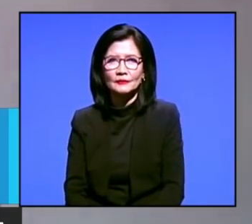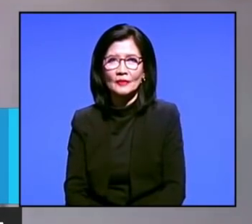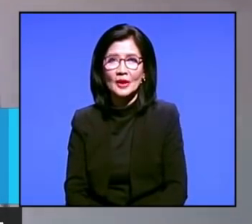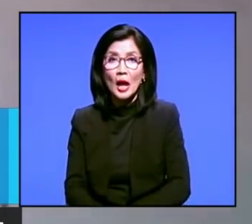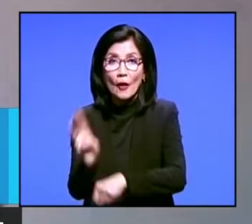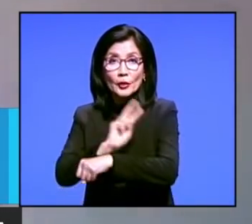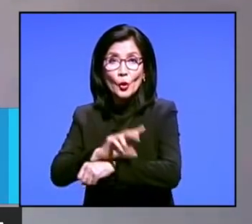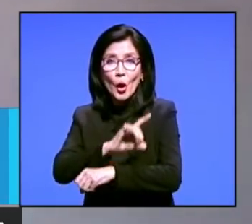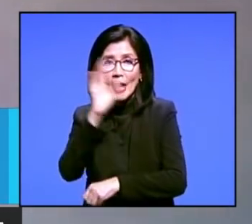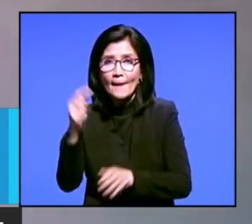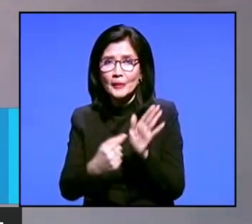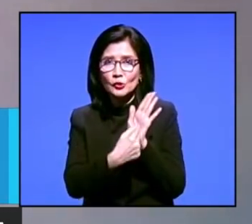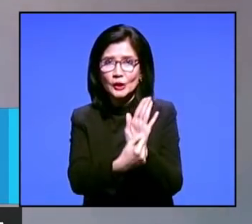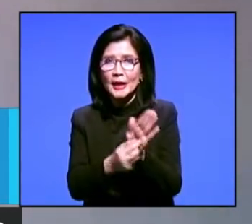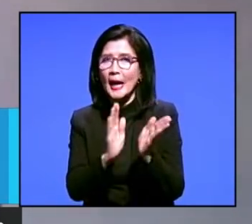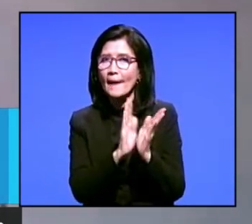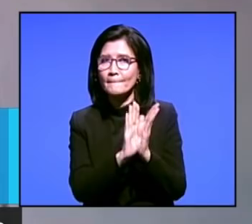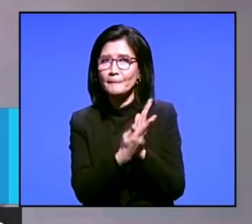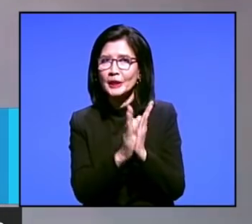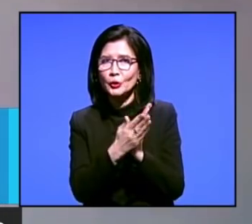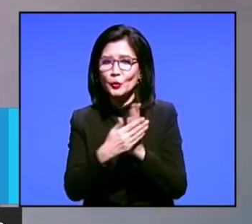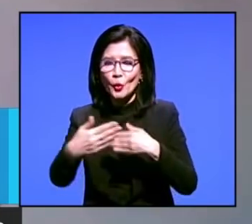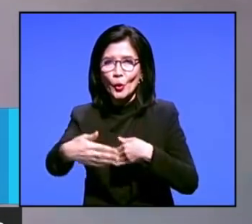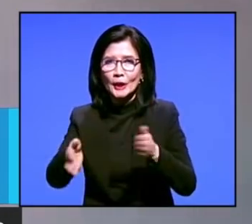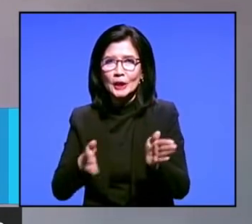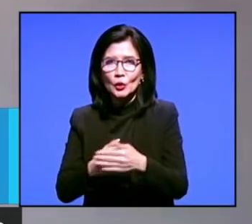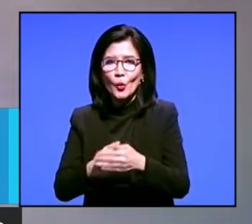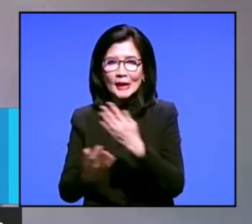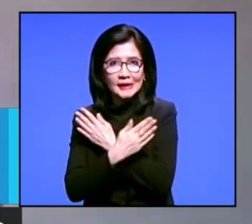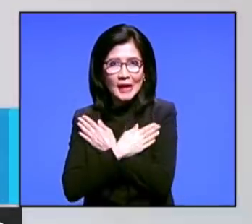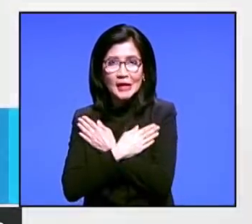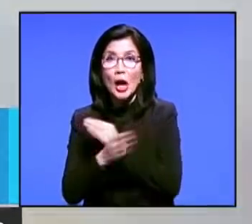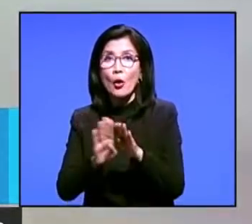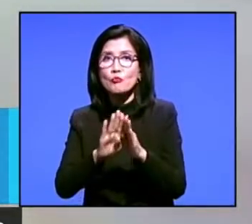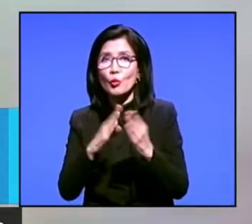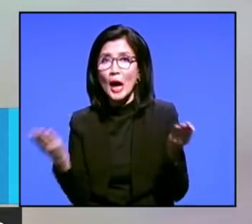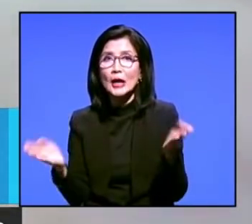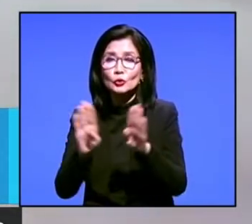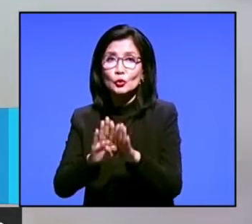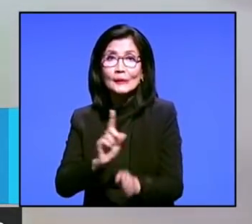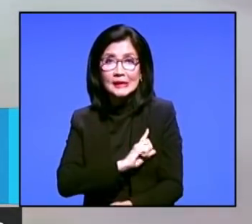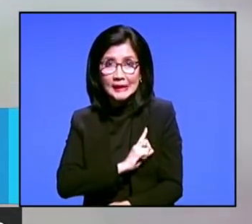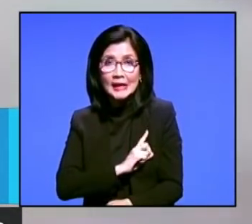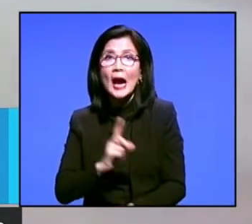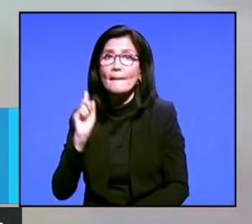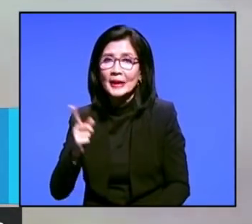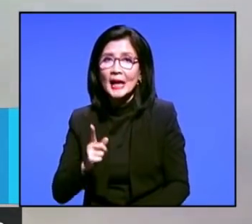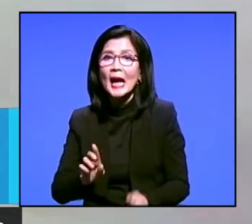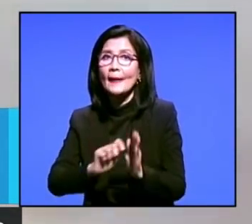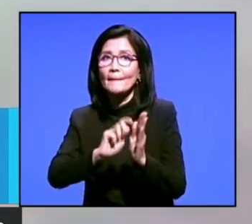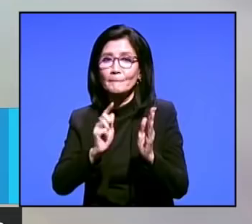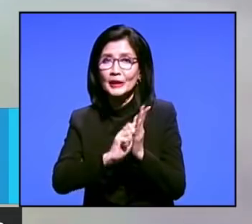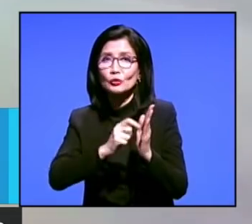Video lain menunjukkan pintu di dekat ruang jenazah yang tiba-tiba terbuka dan tertutup sendiri. Padahal pintu dalam keadaan